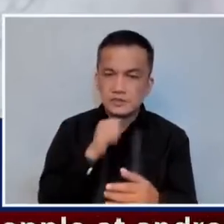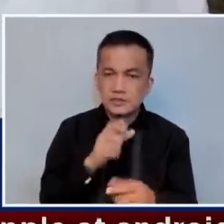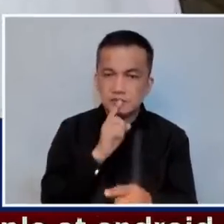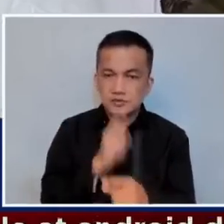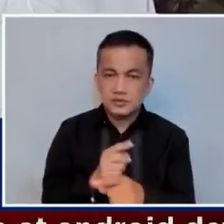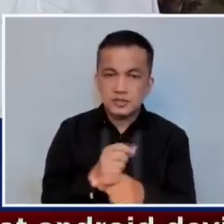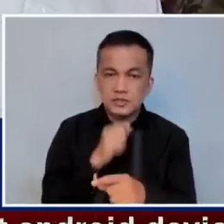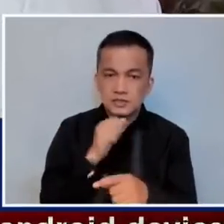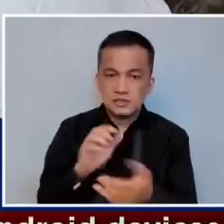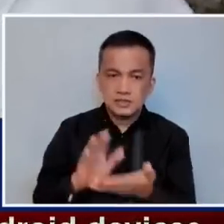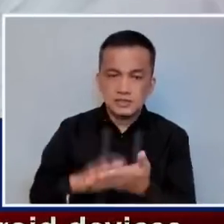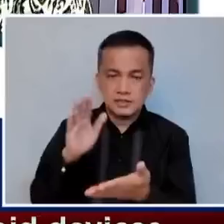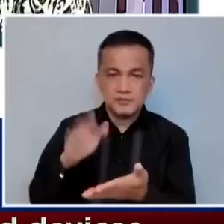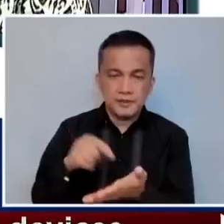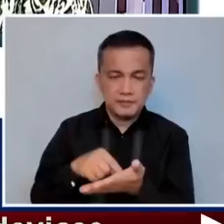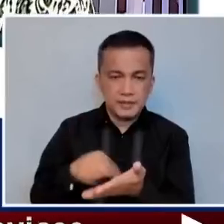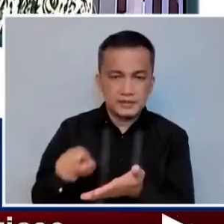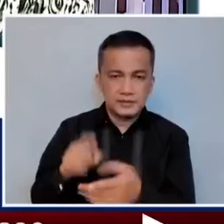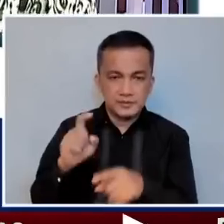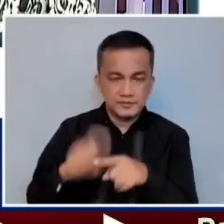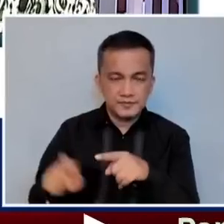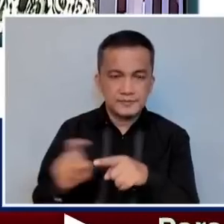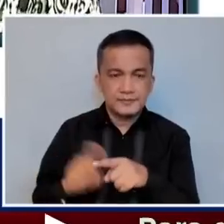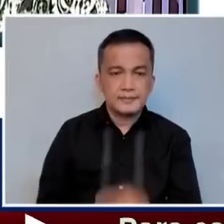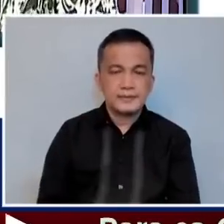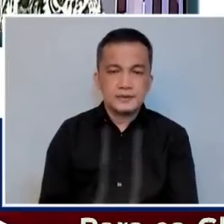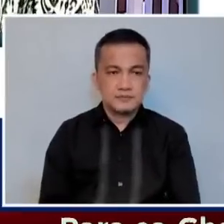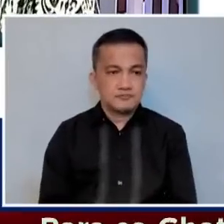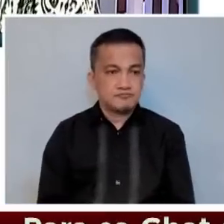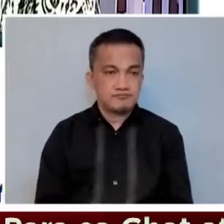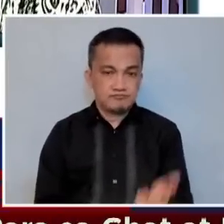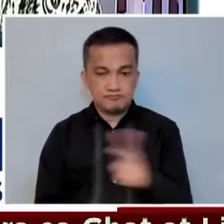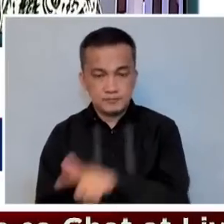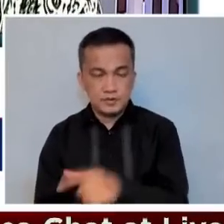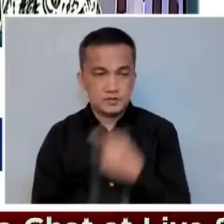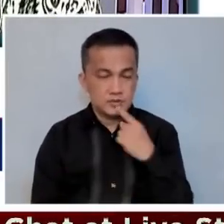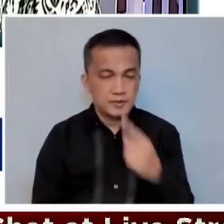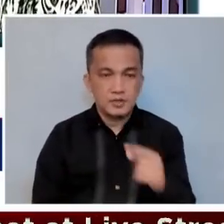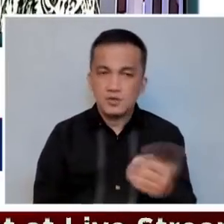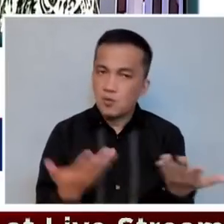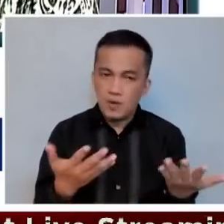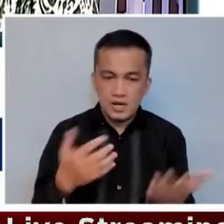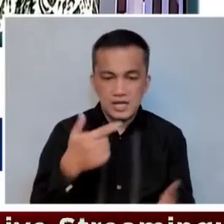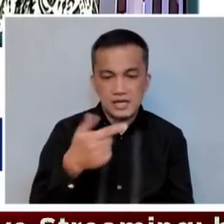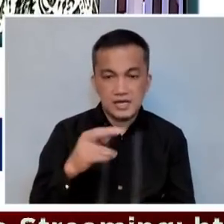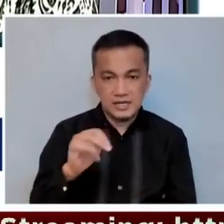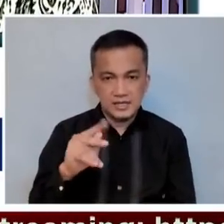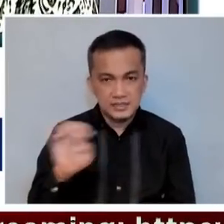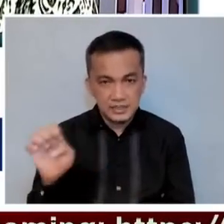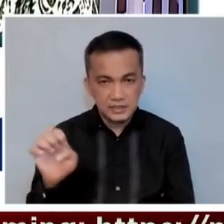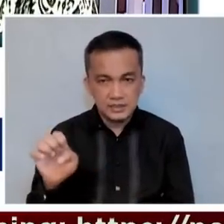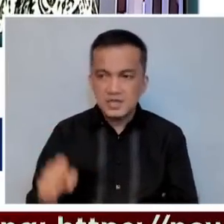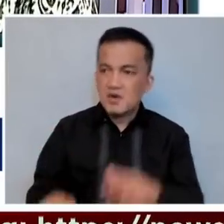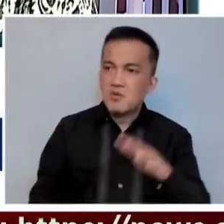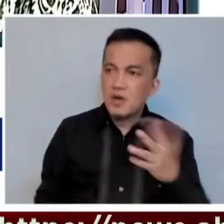tataas ang singil sa kuryente. You're saying no guarantees? Wala. Wala po. Talaga pong